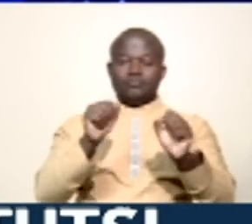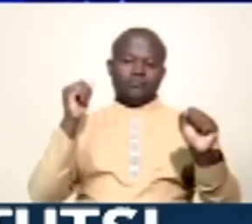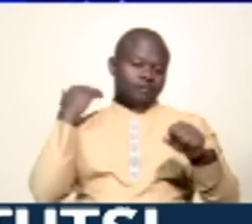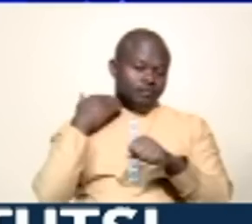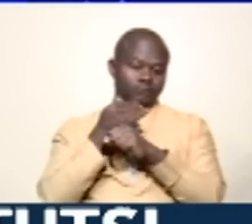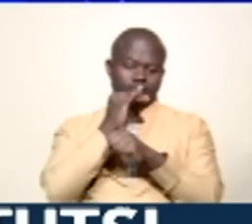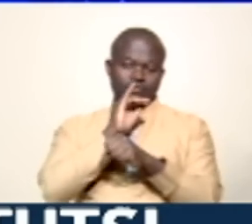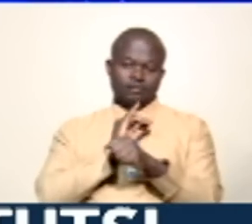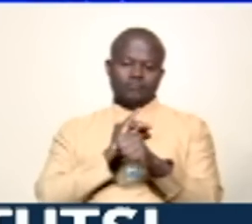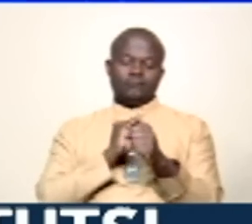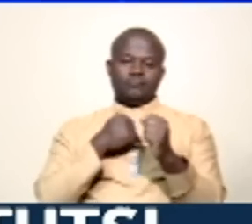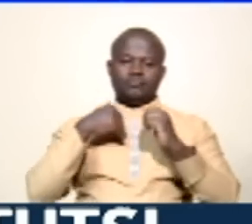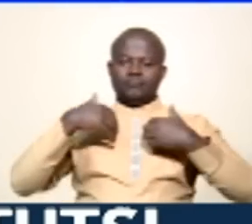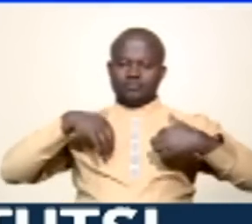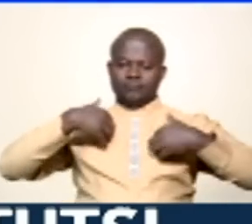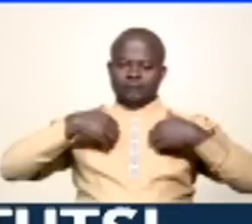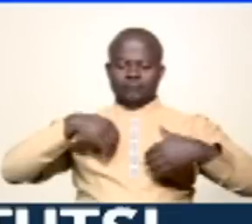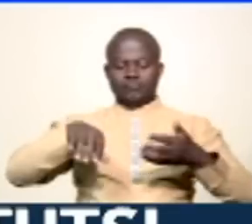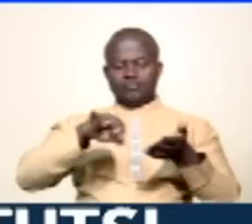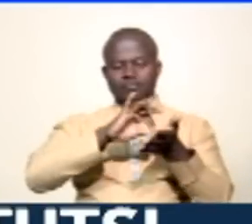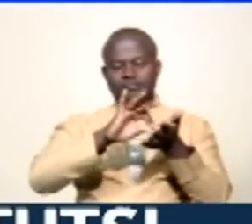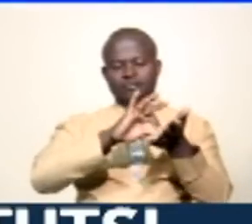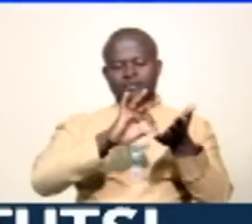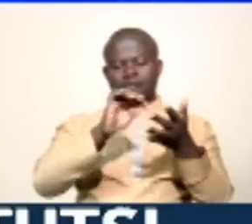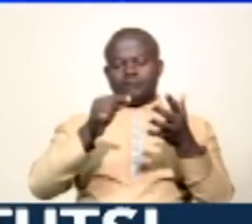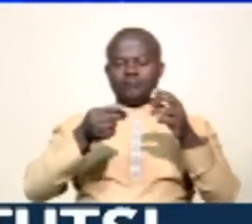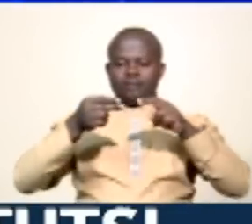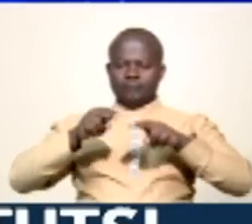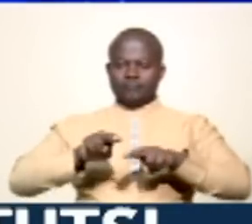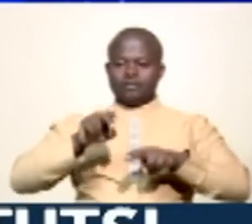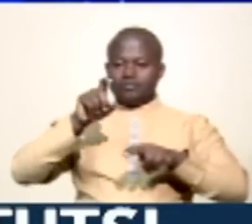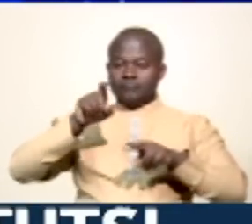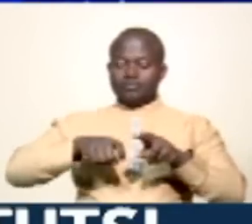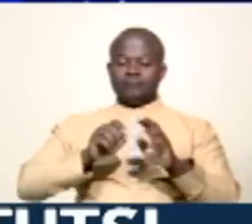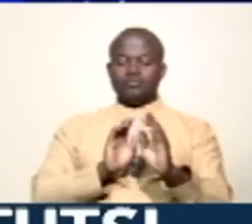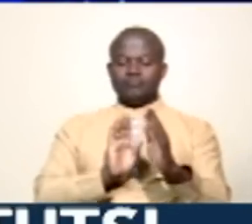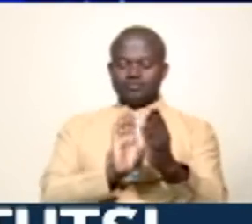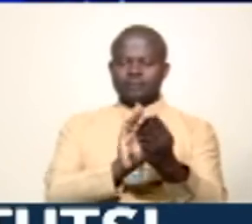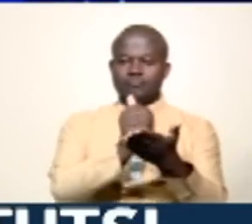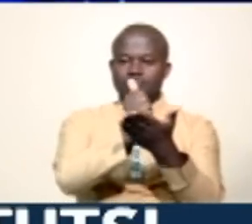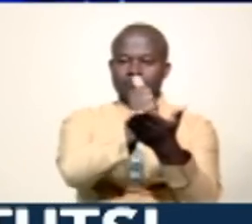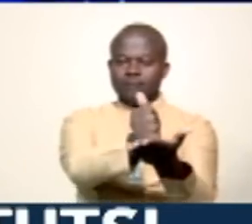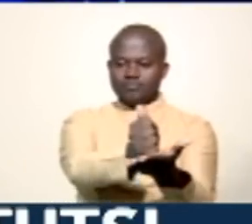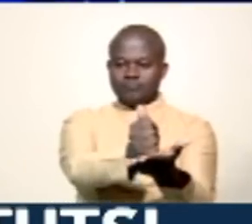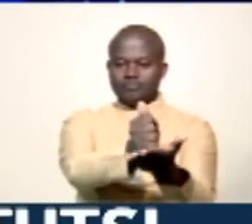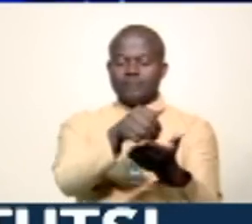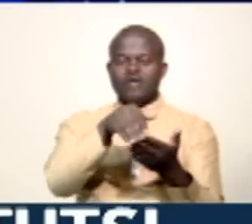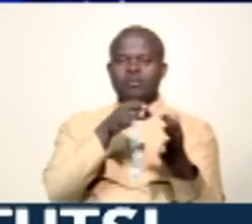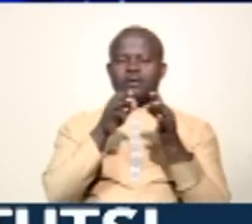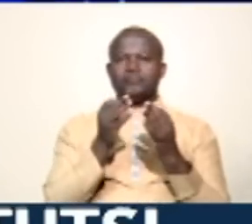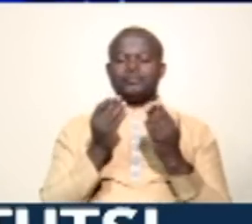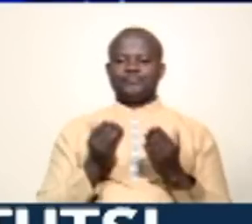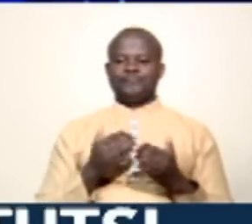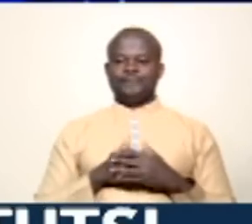Jenoside yakorewe Abatutsi bagira ubushake bwo kwandika ibyababayeho, baba bakwiye kwegerwa bagafashwa. Inkuru irambuye turagezwaho na Fiston